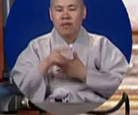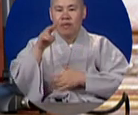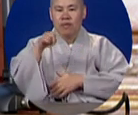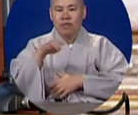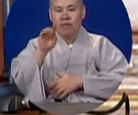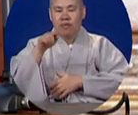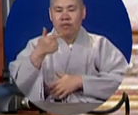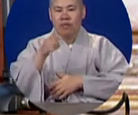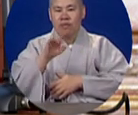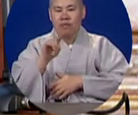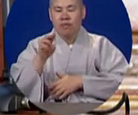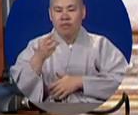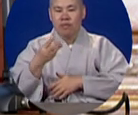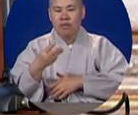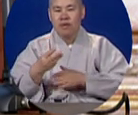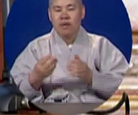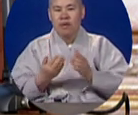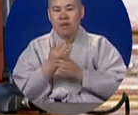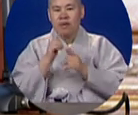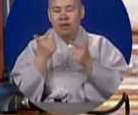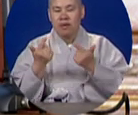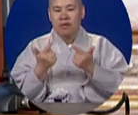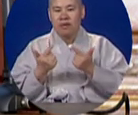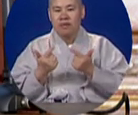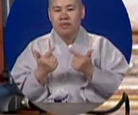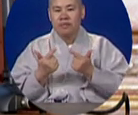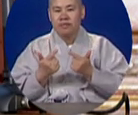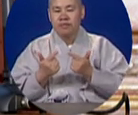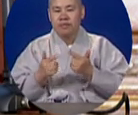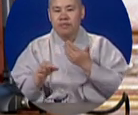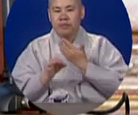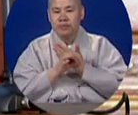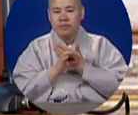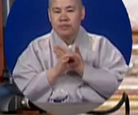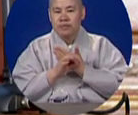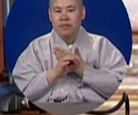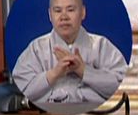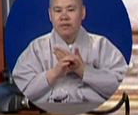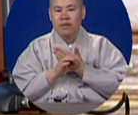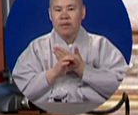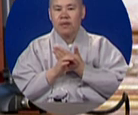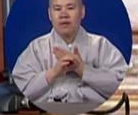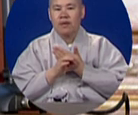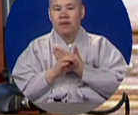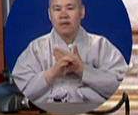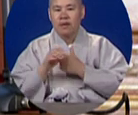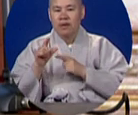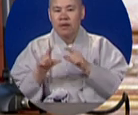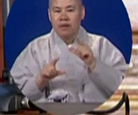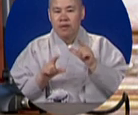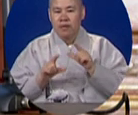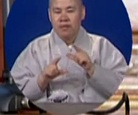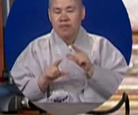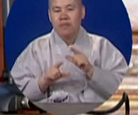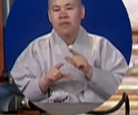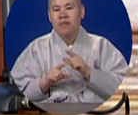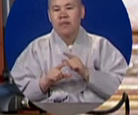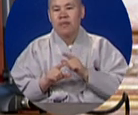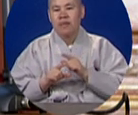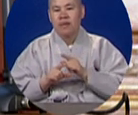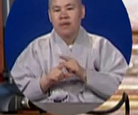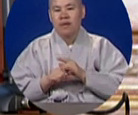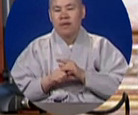일으킨다 이 말이에요 그러면 어떻게 되느냐 색중에 득 자제하고 색중에 득 해탈이니라